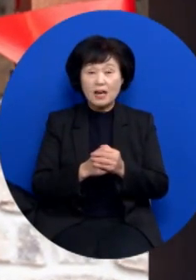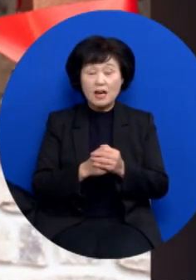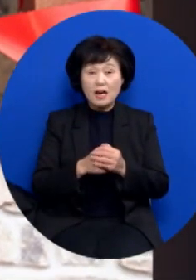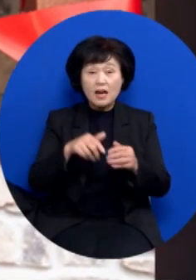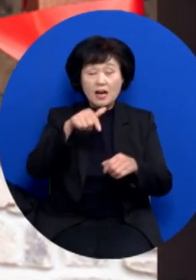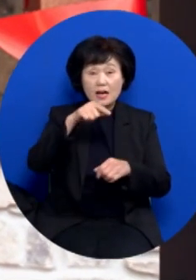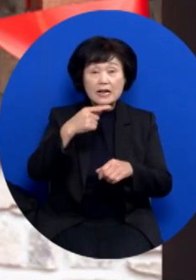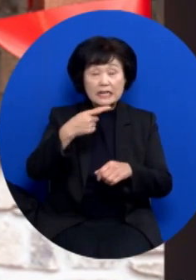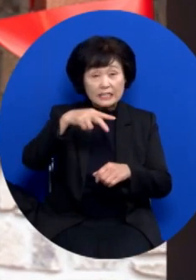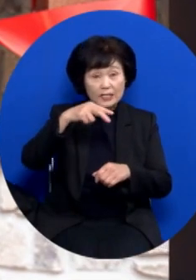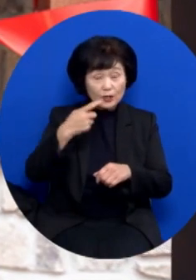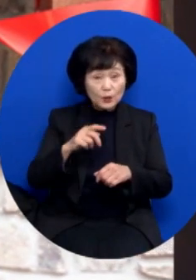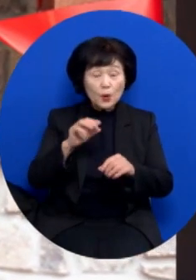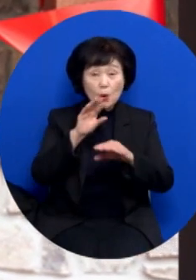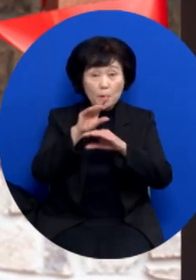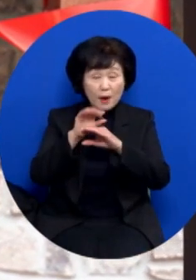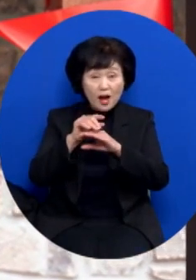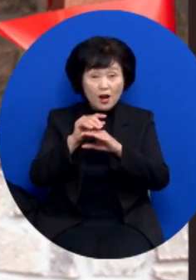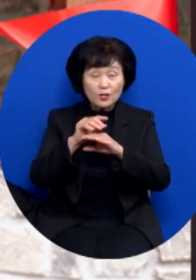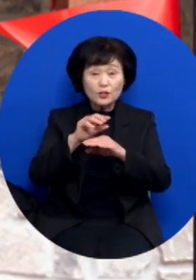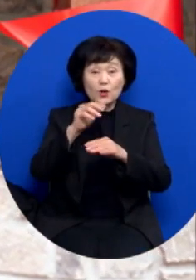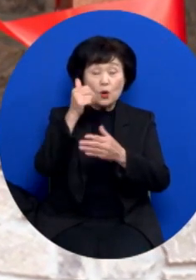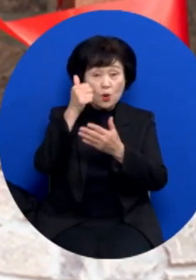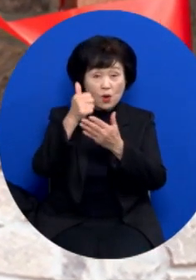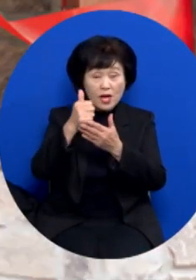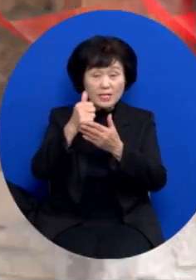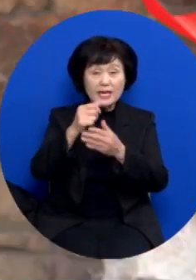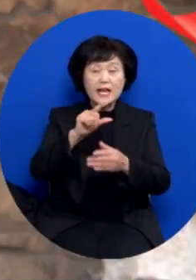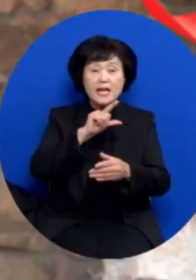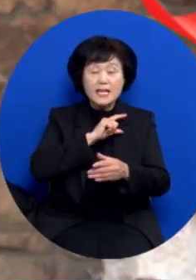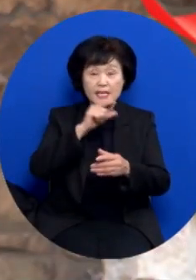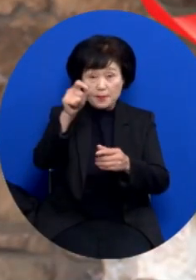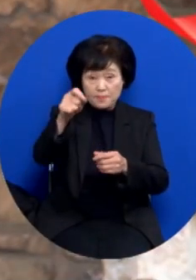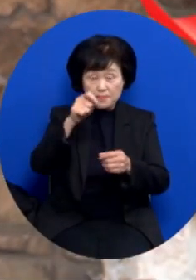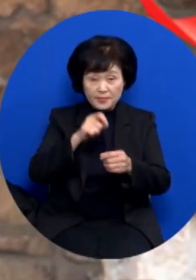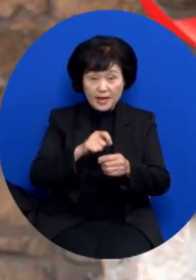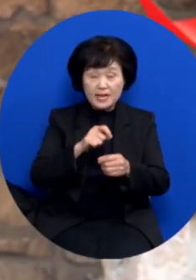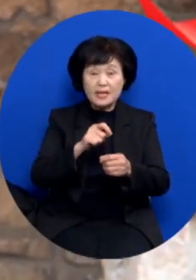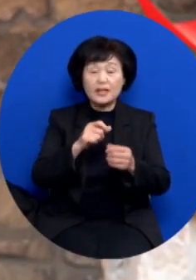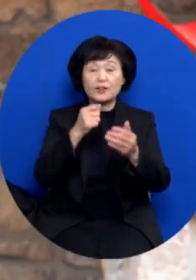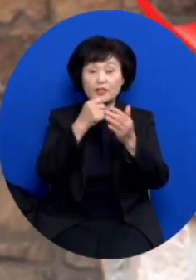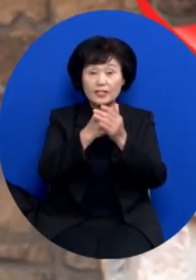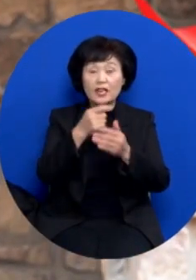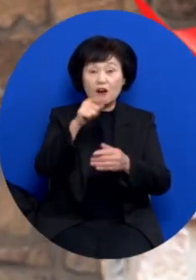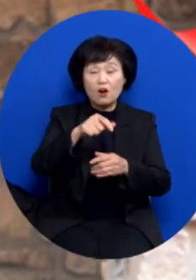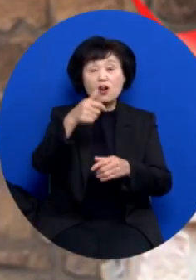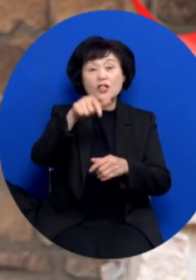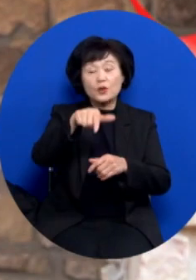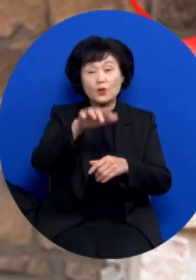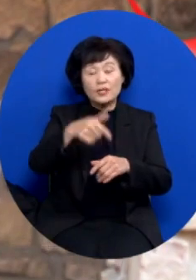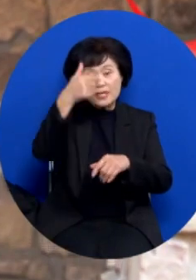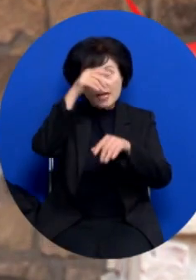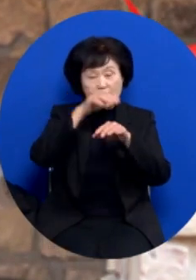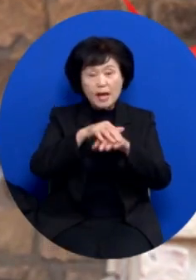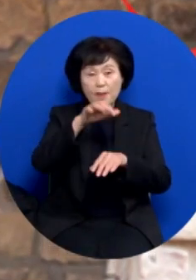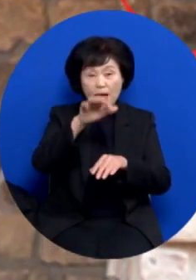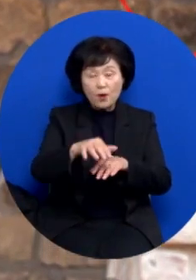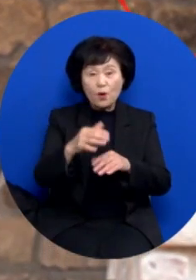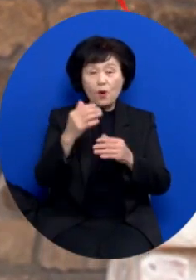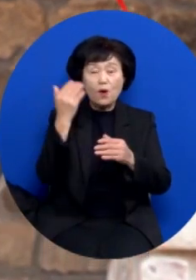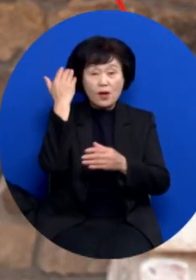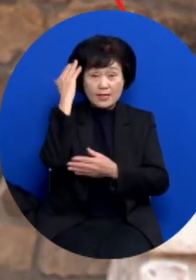극동방송 이사장 김장환 목사의 영어 이름을 딴 빌리 킴 홀은 기독교 집회와 세미나 포럼 예배 장소 등으로 활용할 예정입니다